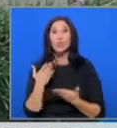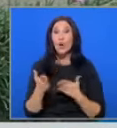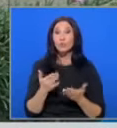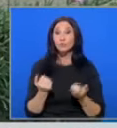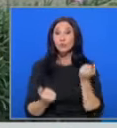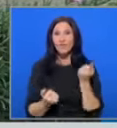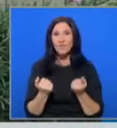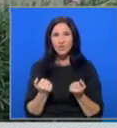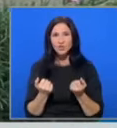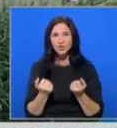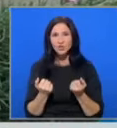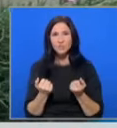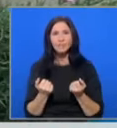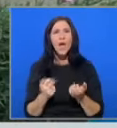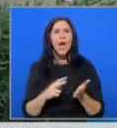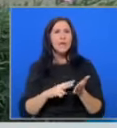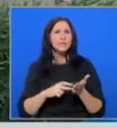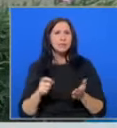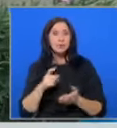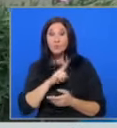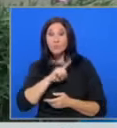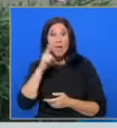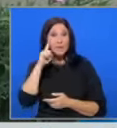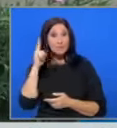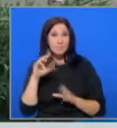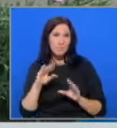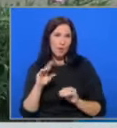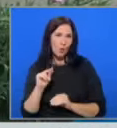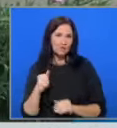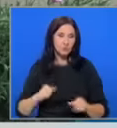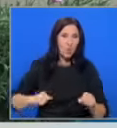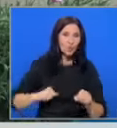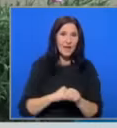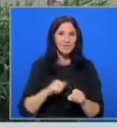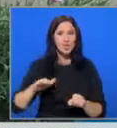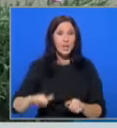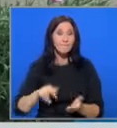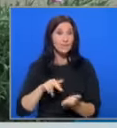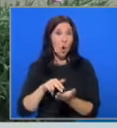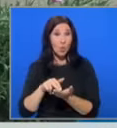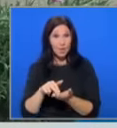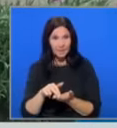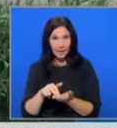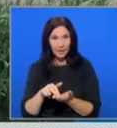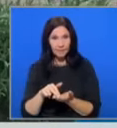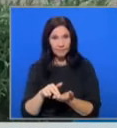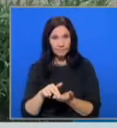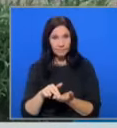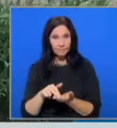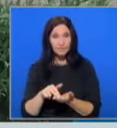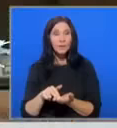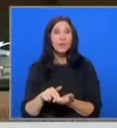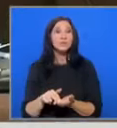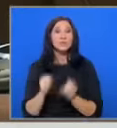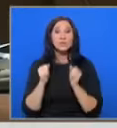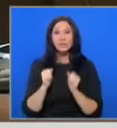караш изключително неразумно, меко казано, и блъснеш дете на пешеходната пътека, се лежи